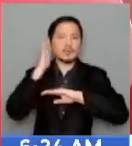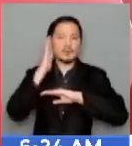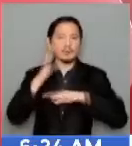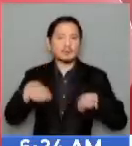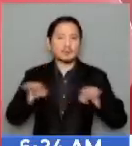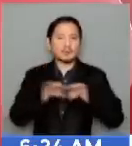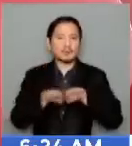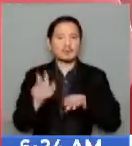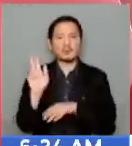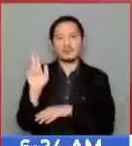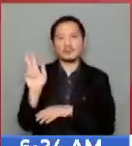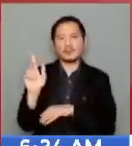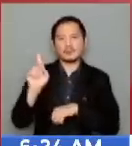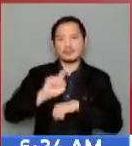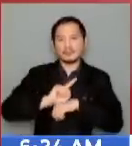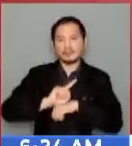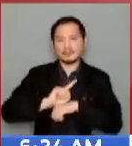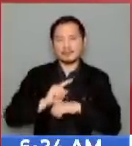hiniling ng